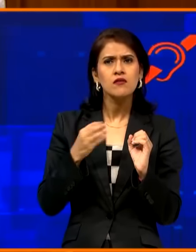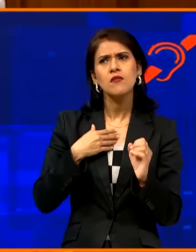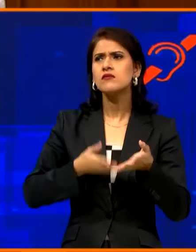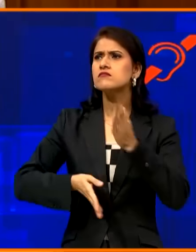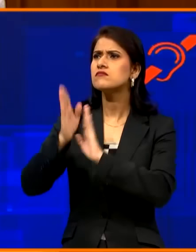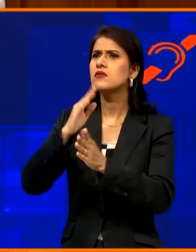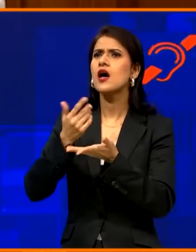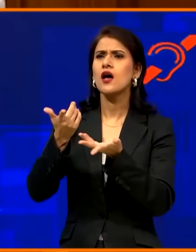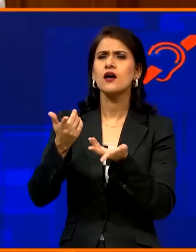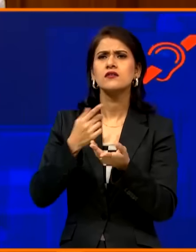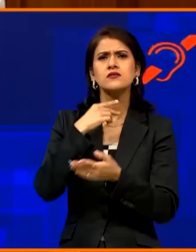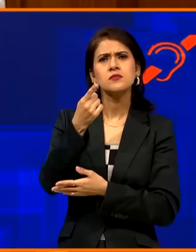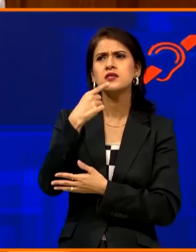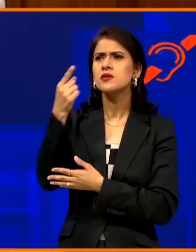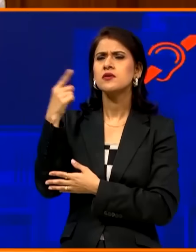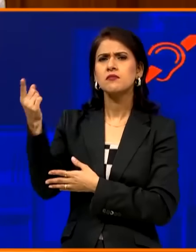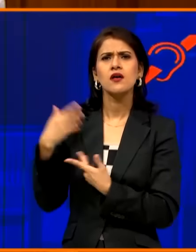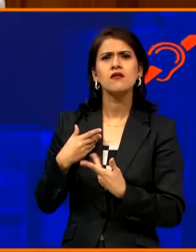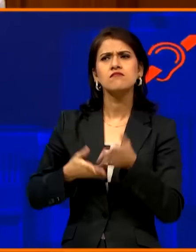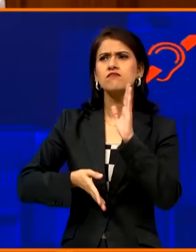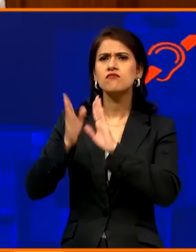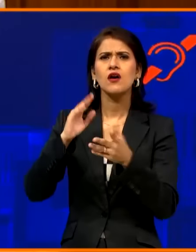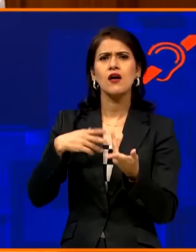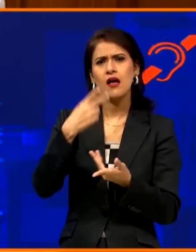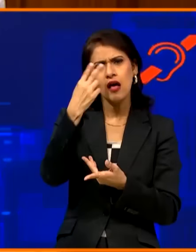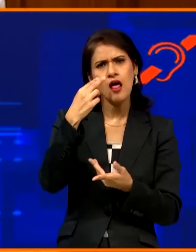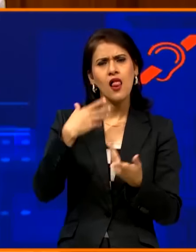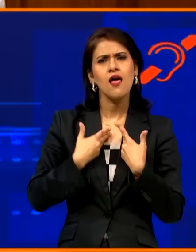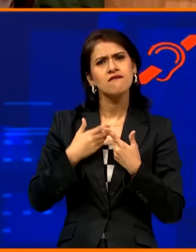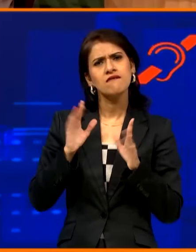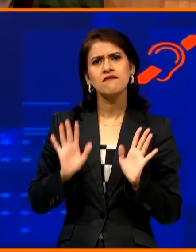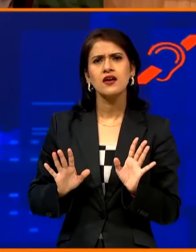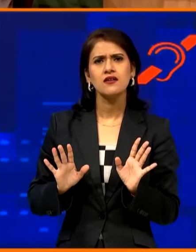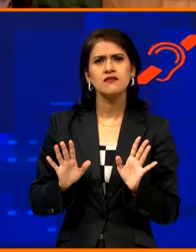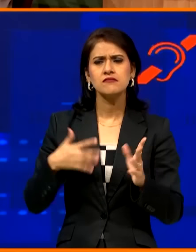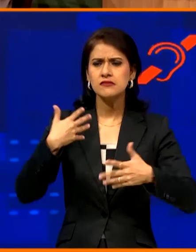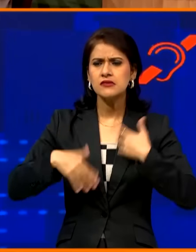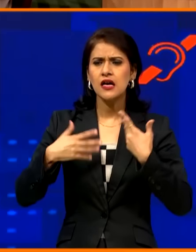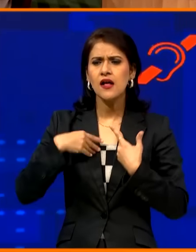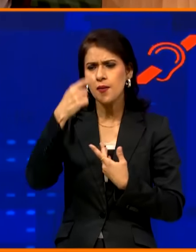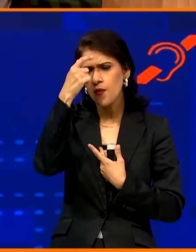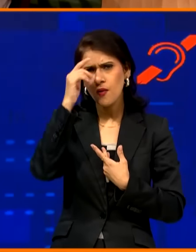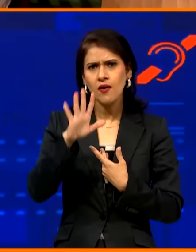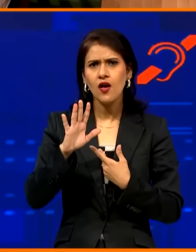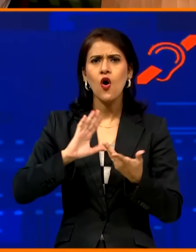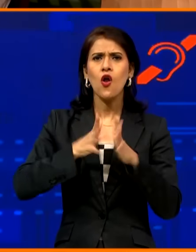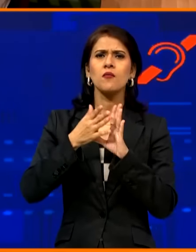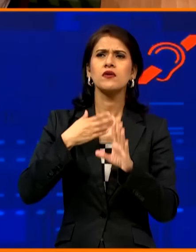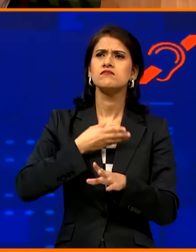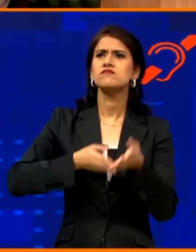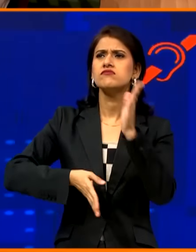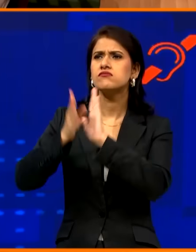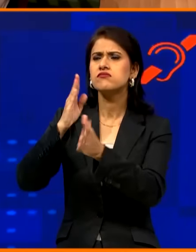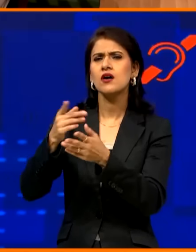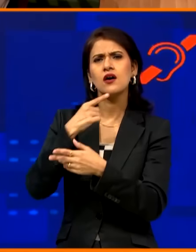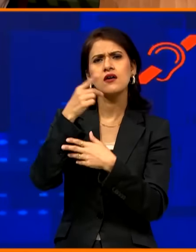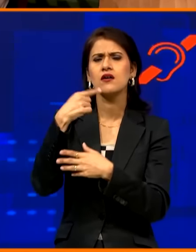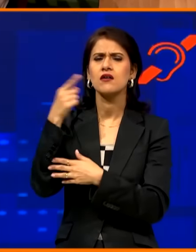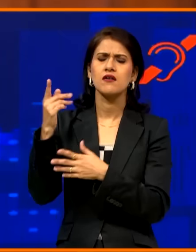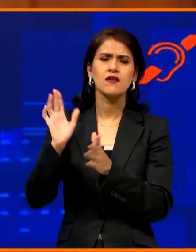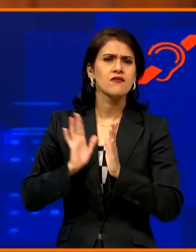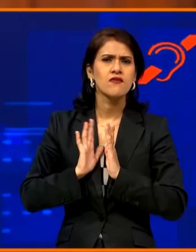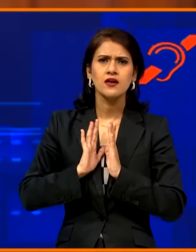जहां भी जाऊंगा वहां रहूंगा यहां भी रंगा बाहर भी रोंगा रोना तो मुझे पड़ेगा तो इसलिए यह तो अब अशद एक अलग चीज है वो